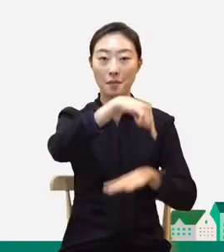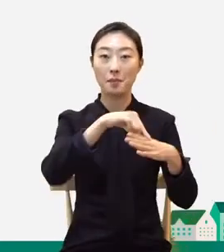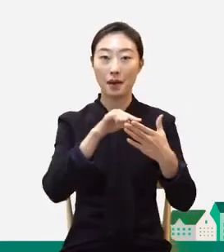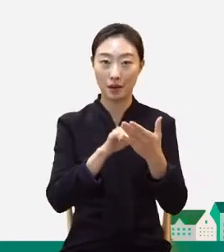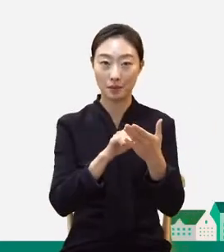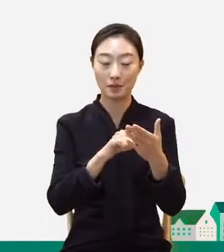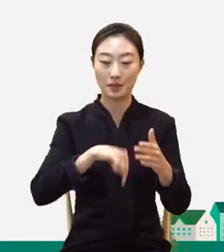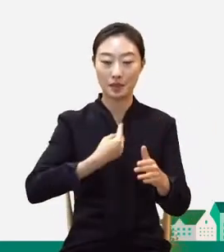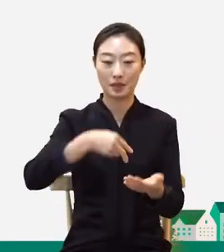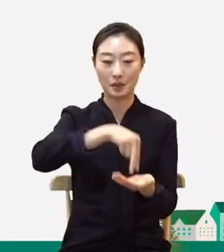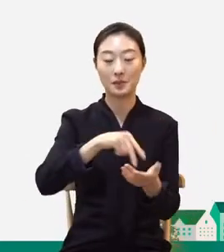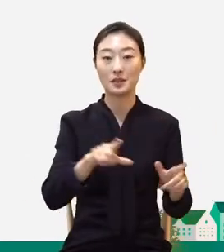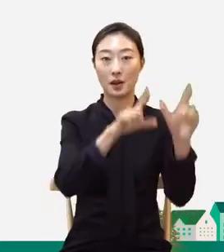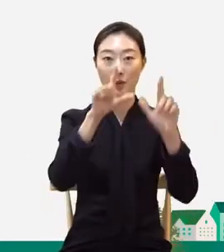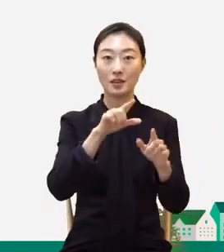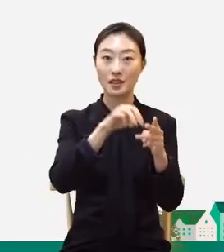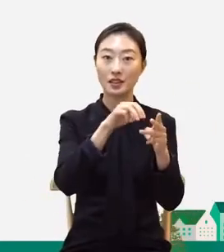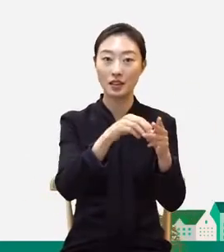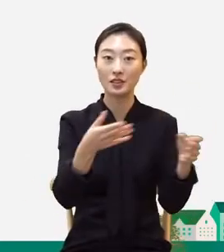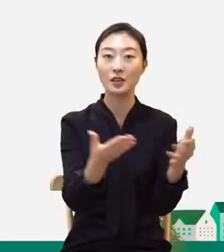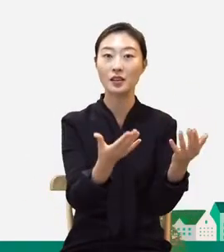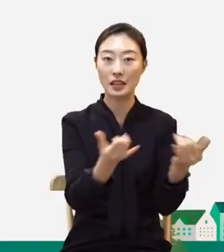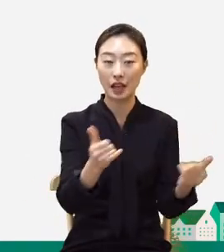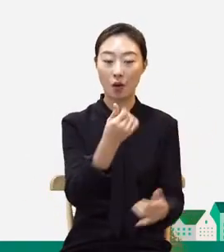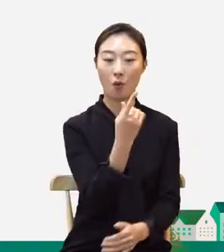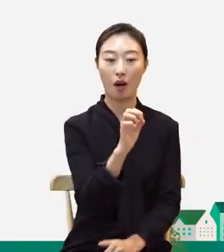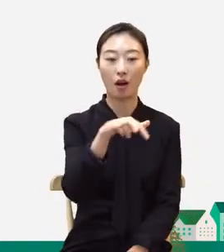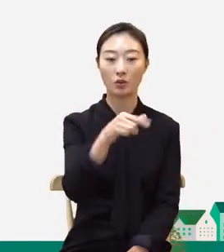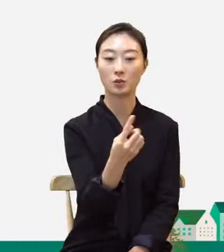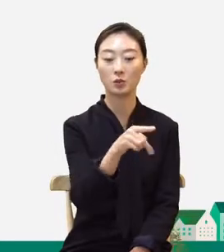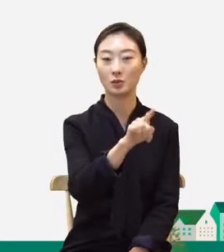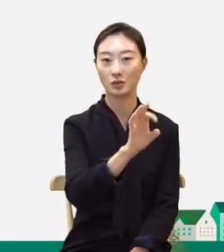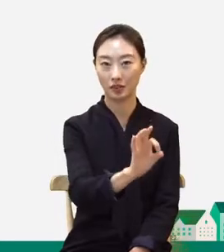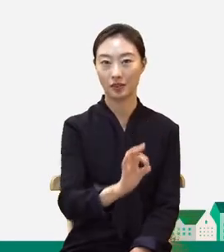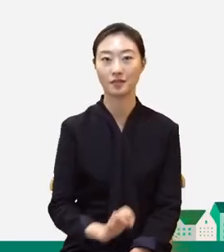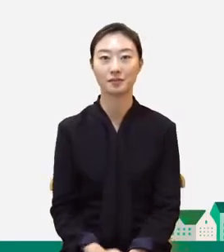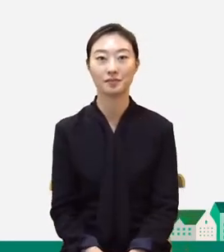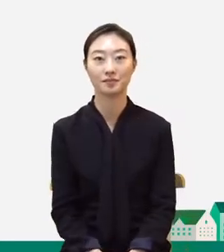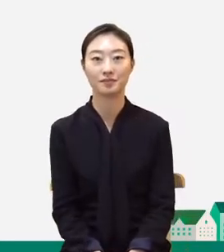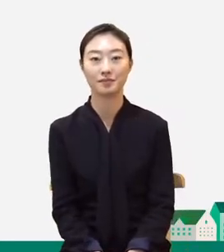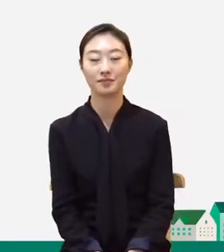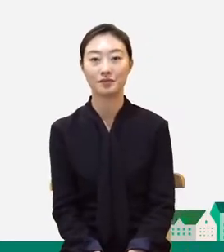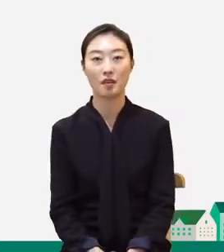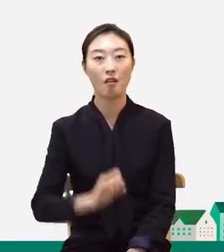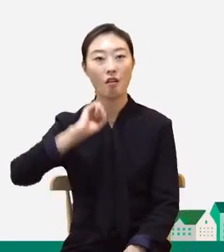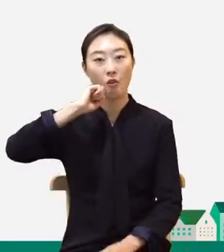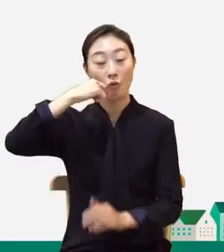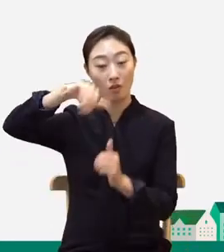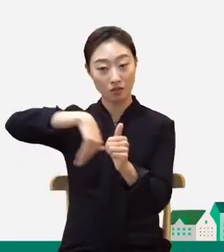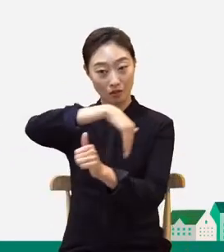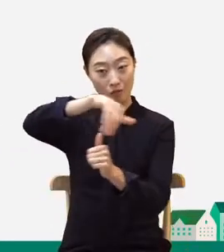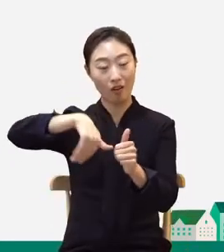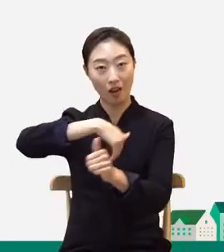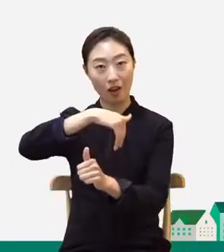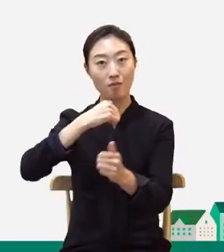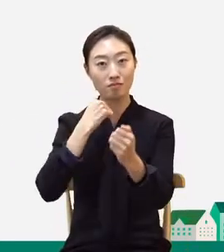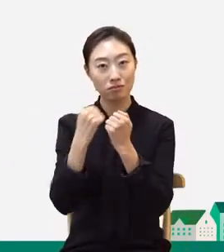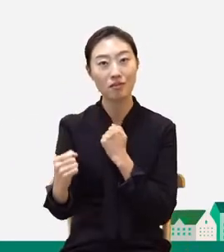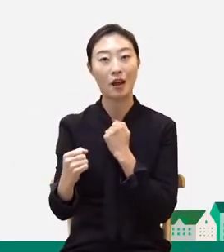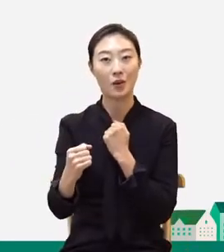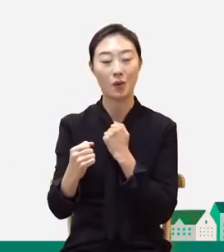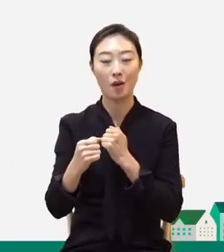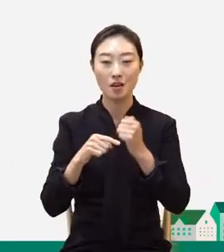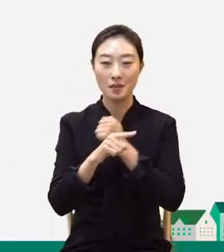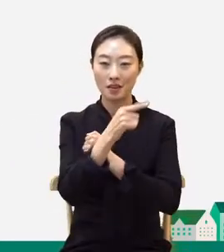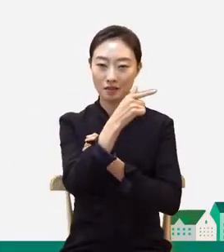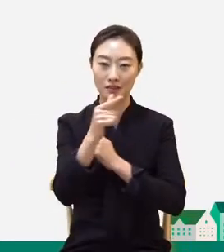한마음자립생활주택에서 근무하고 있는 동료지원가이자 당사자 황조성이라고 합니다. 네, 어려운 상황이지만 이렇게 의미 있는